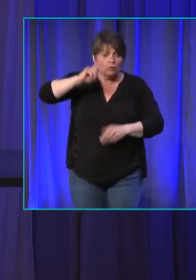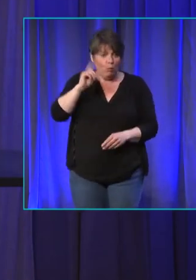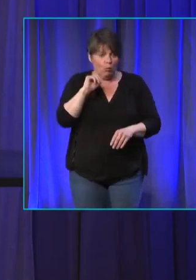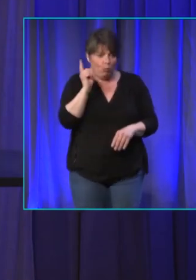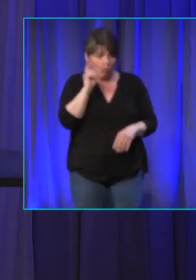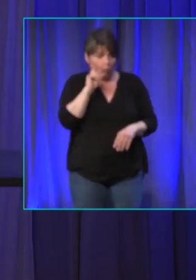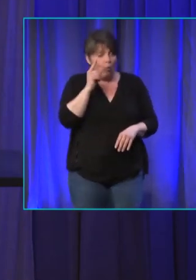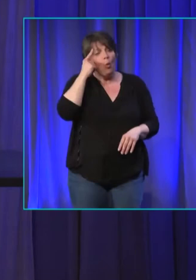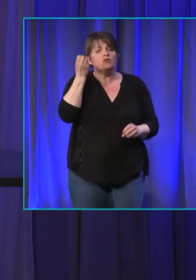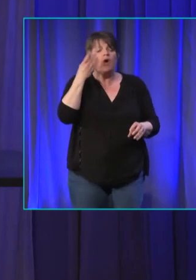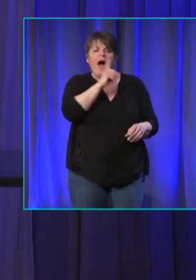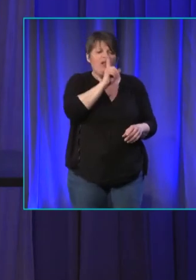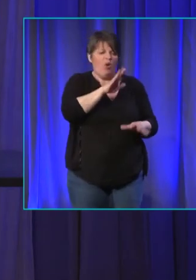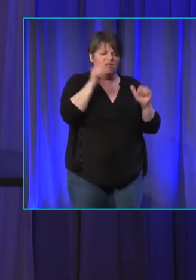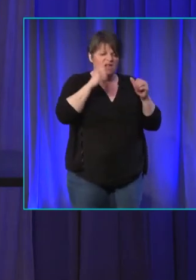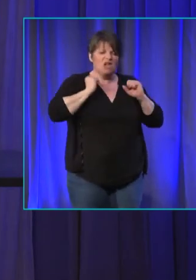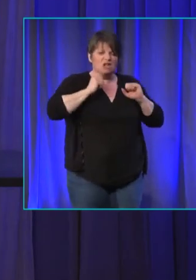totale.